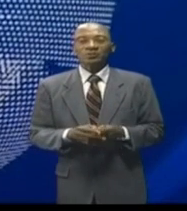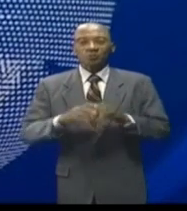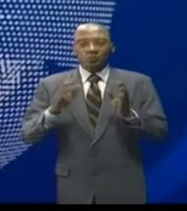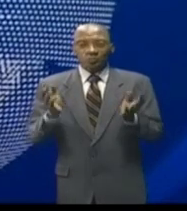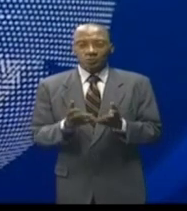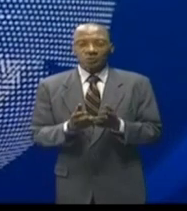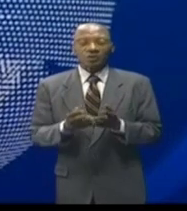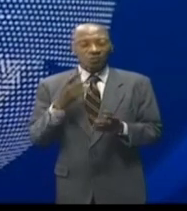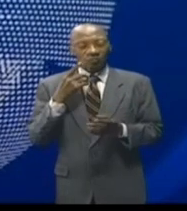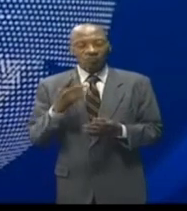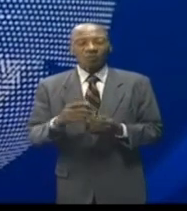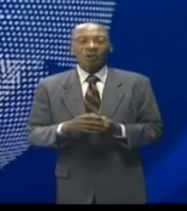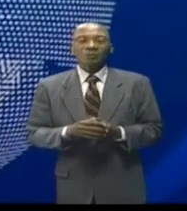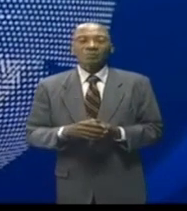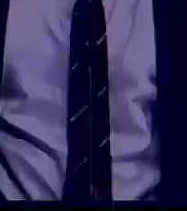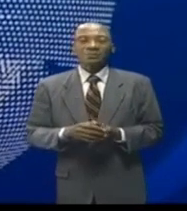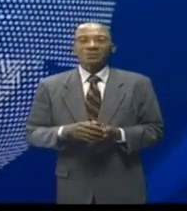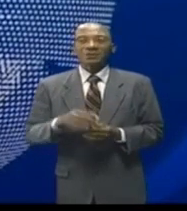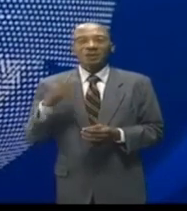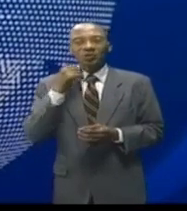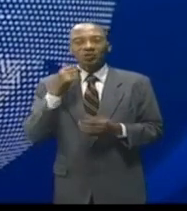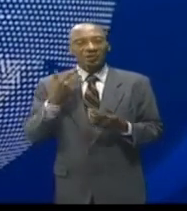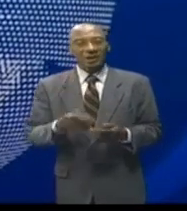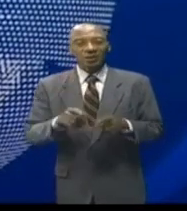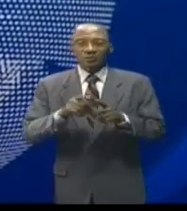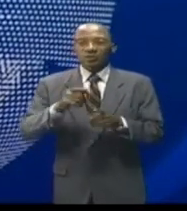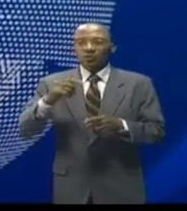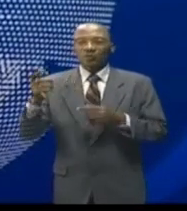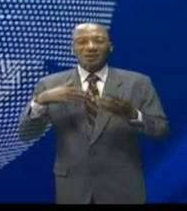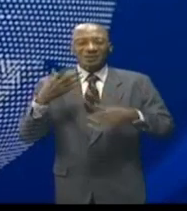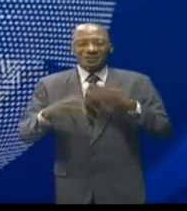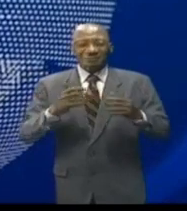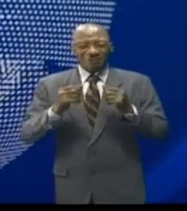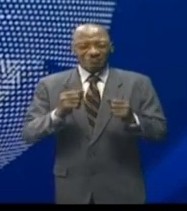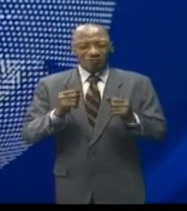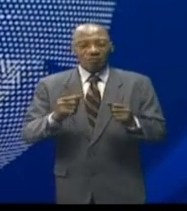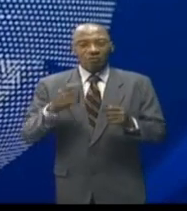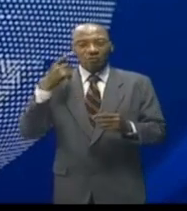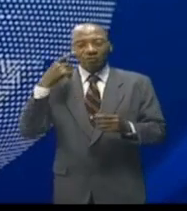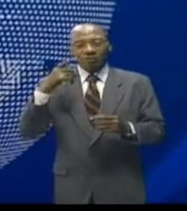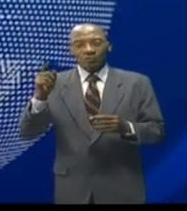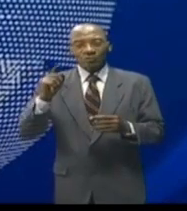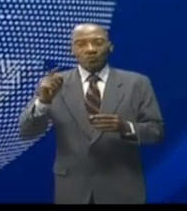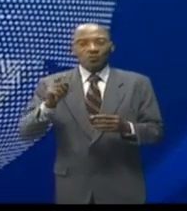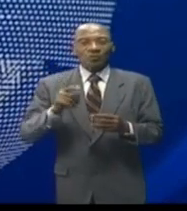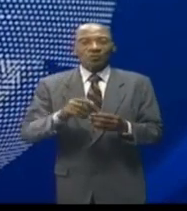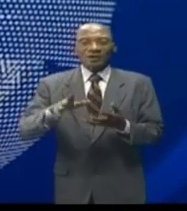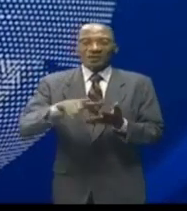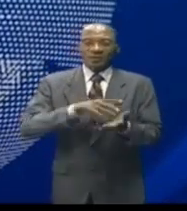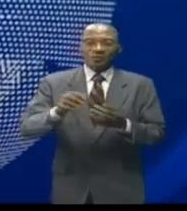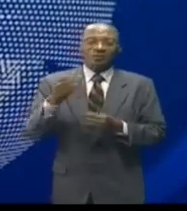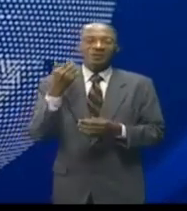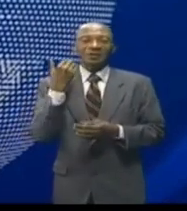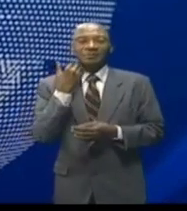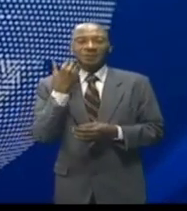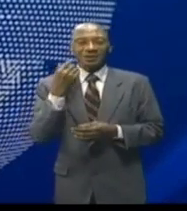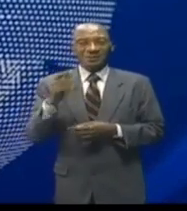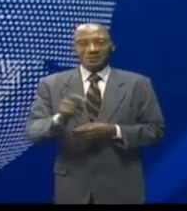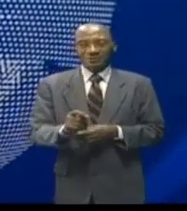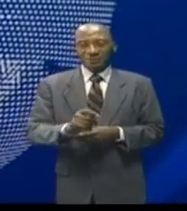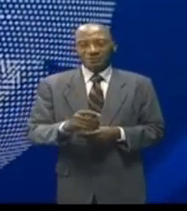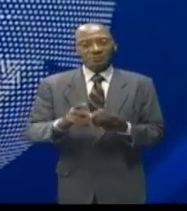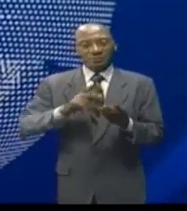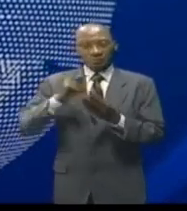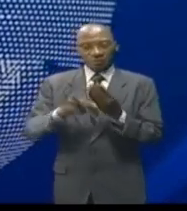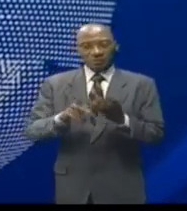efforts déployés en matière de prévention et de riposte en République démocratique du Congo le programme national de lutte